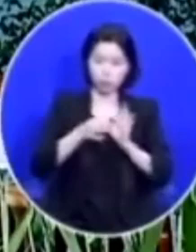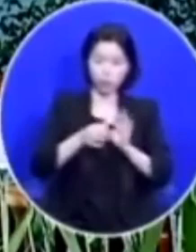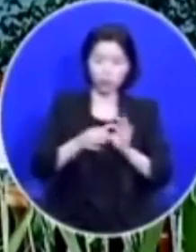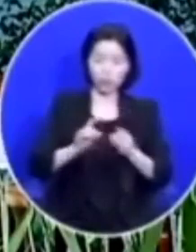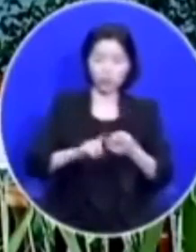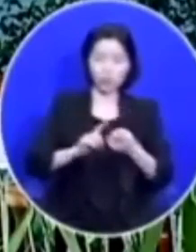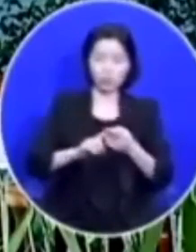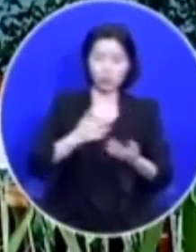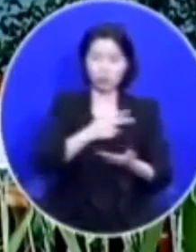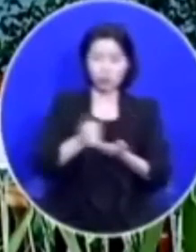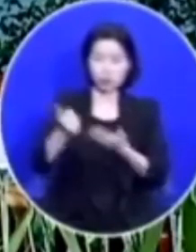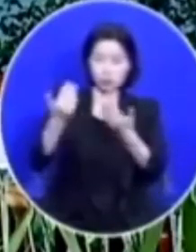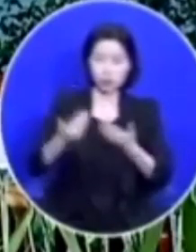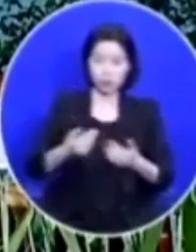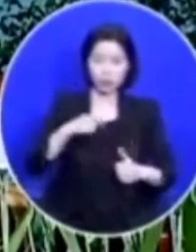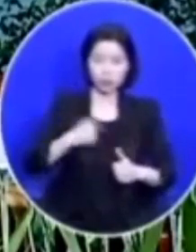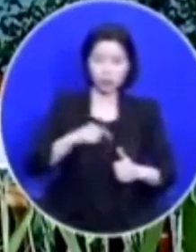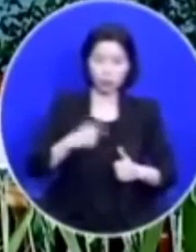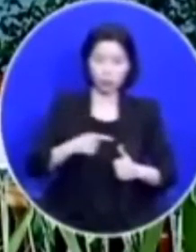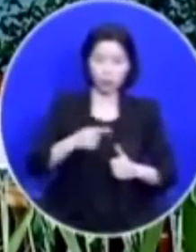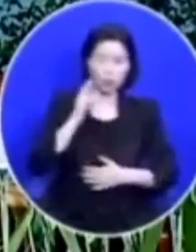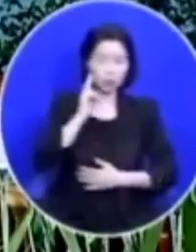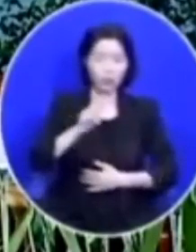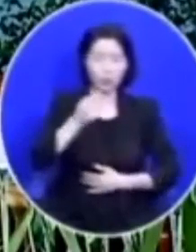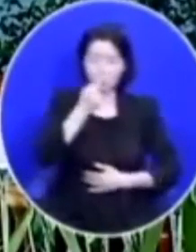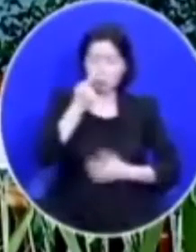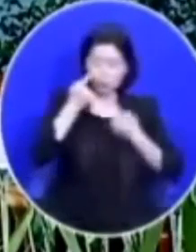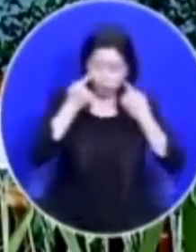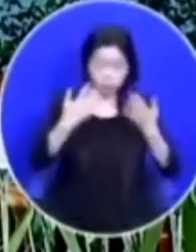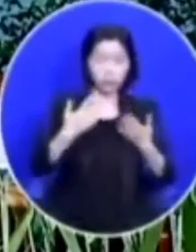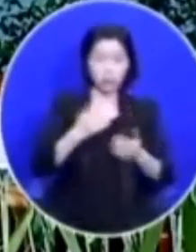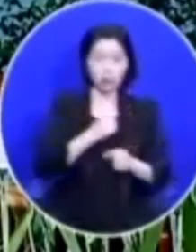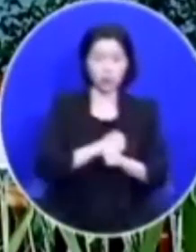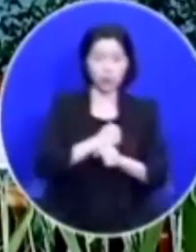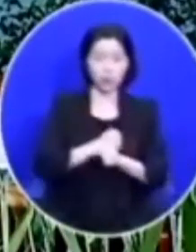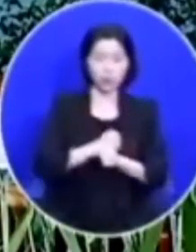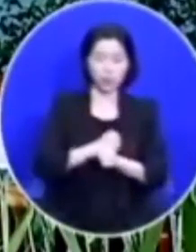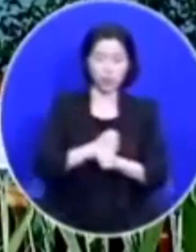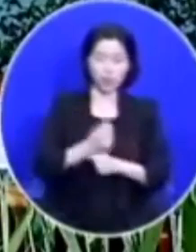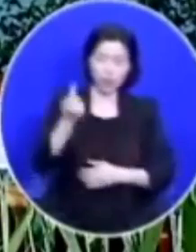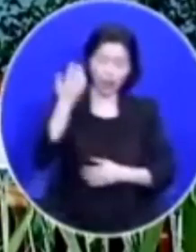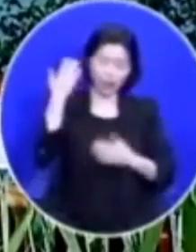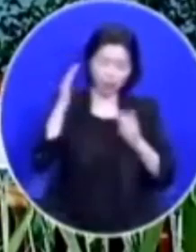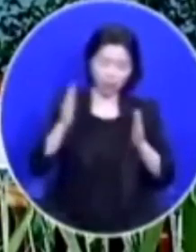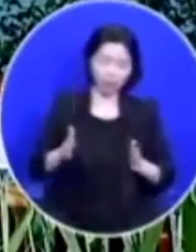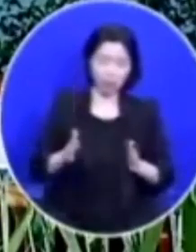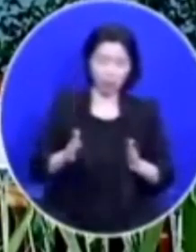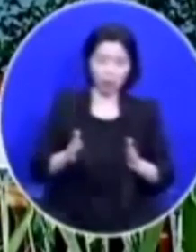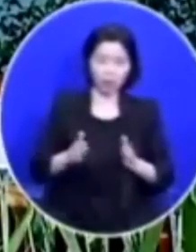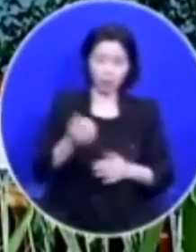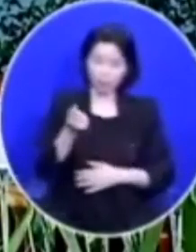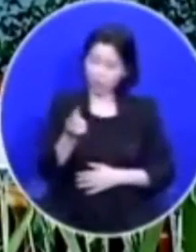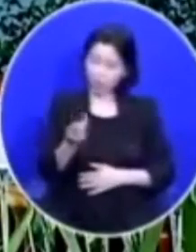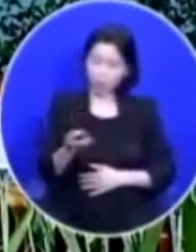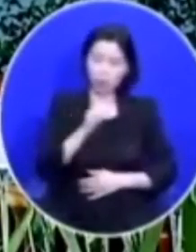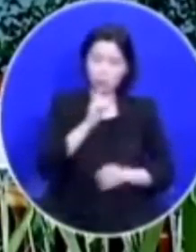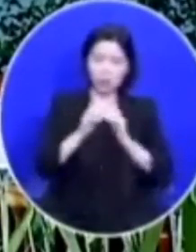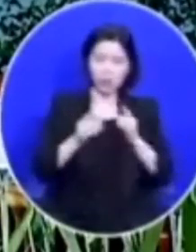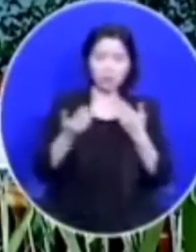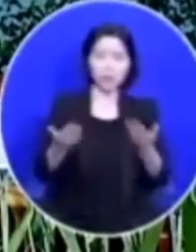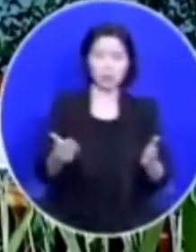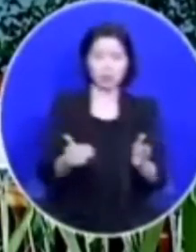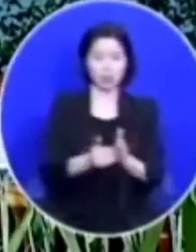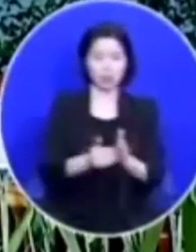교훈 은 너무나 분명합니다 그동안 여러번 제가 말씀도 드렸습니다 아내는